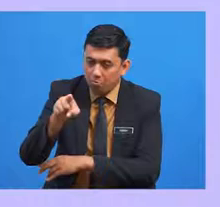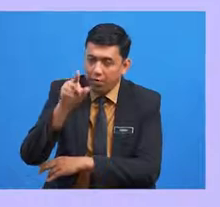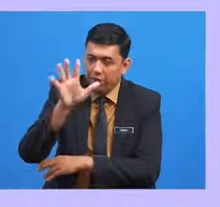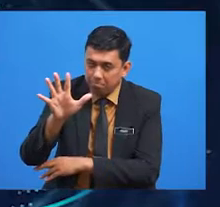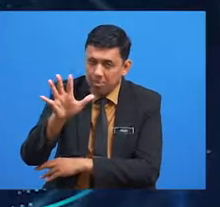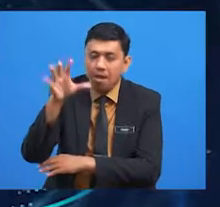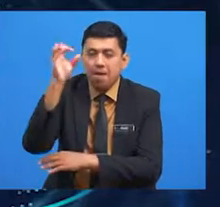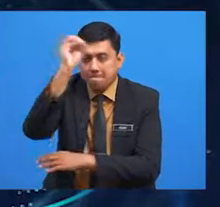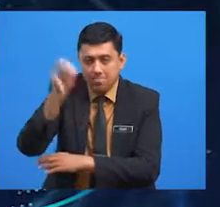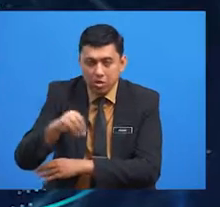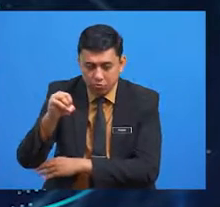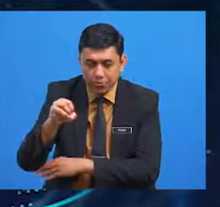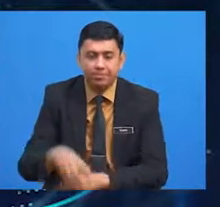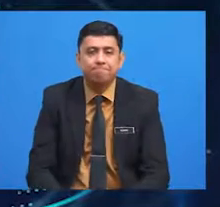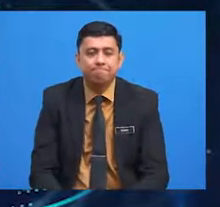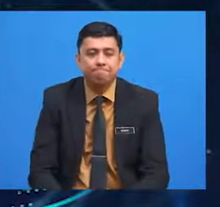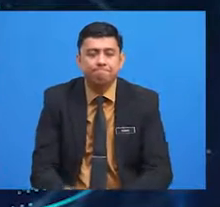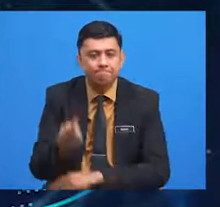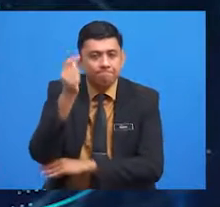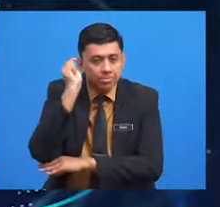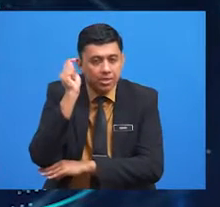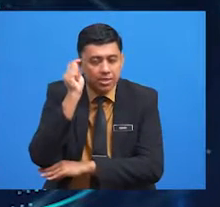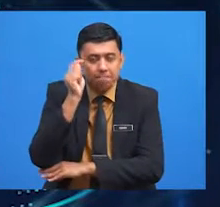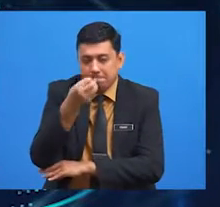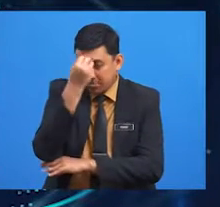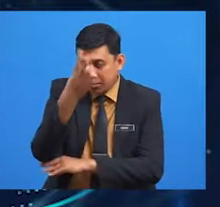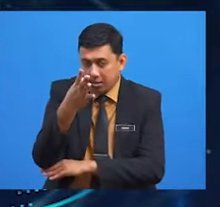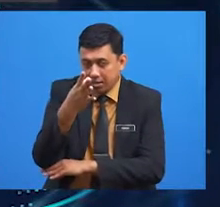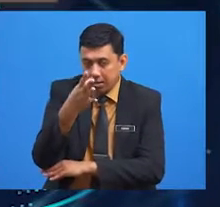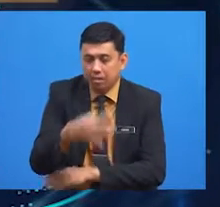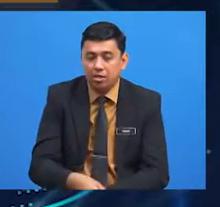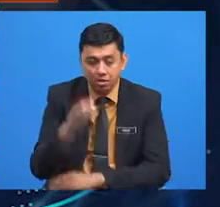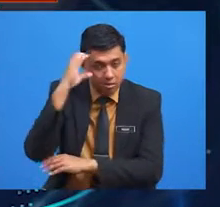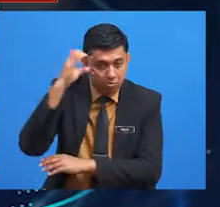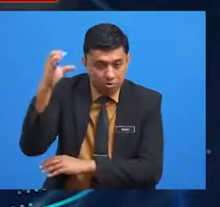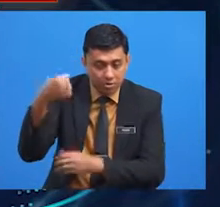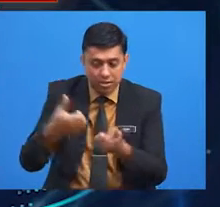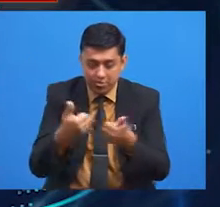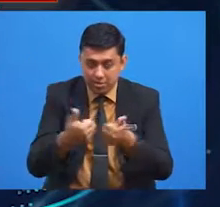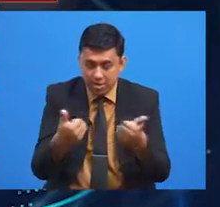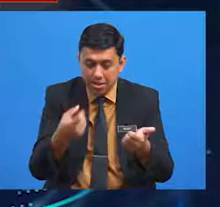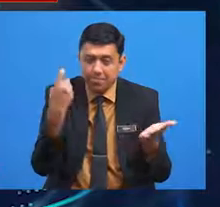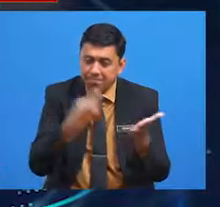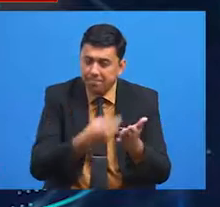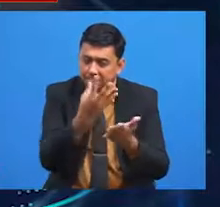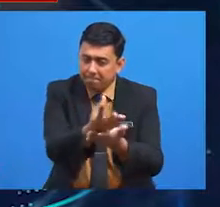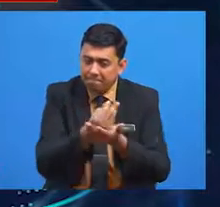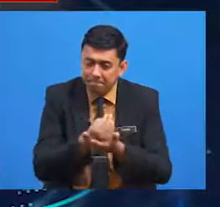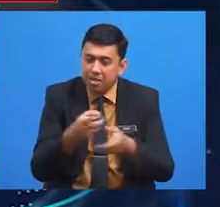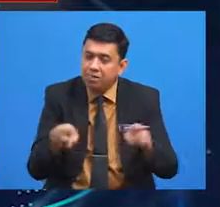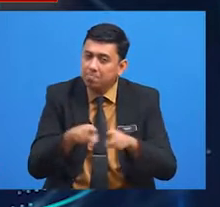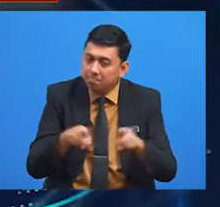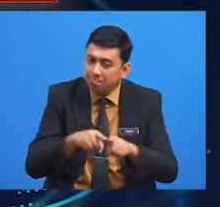0.5%. Sebentar tadi, saya telah menerangkan konsep keanjalan harga permintaan dan kita telah